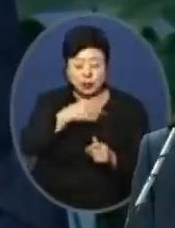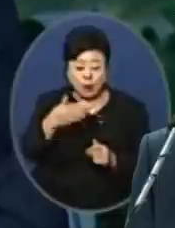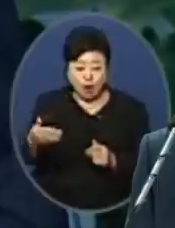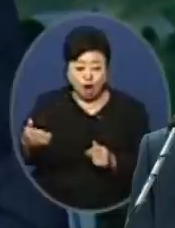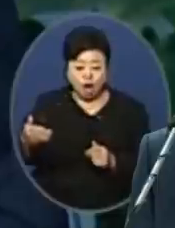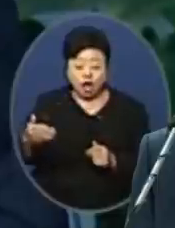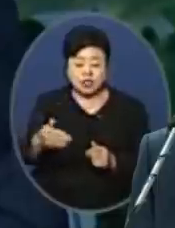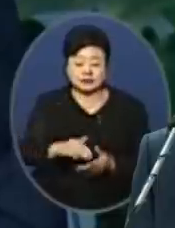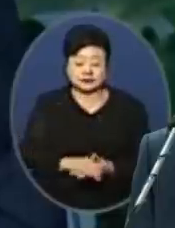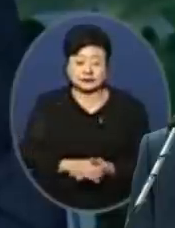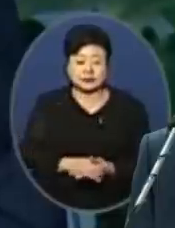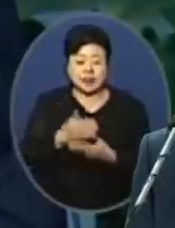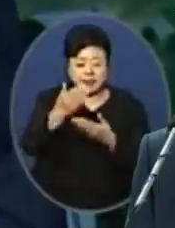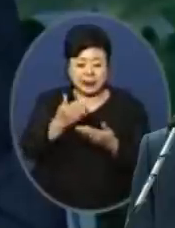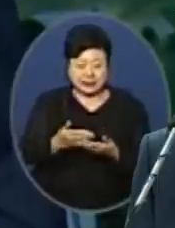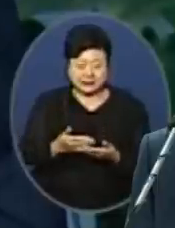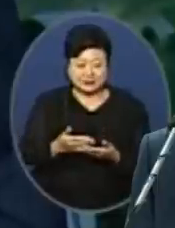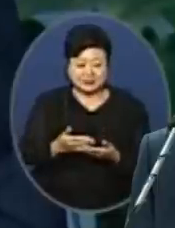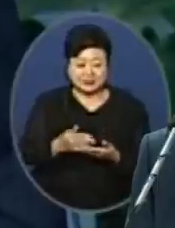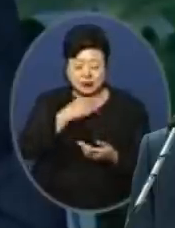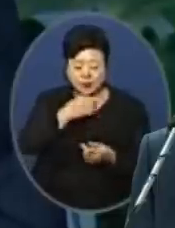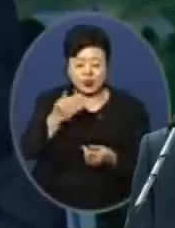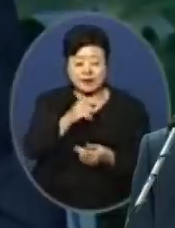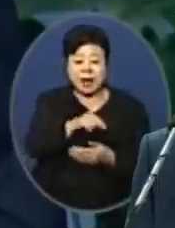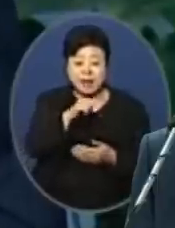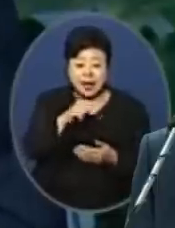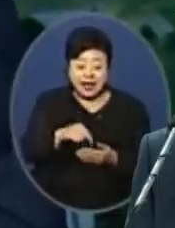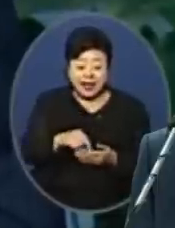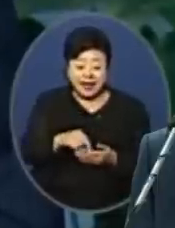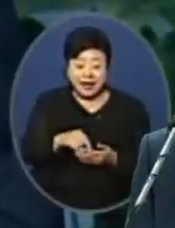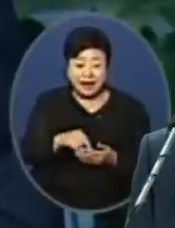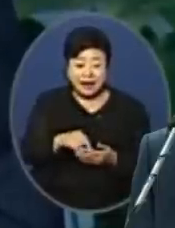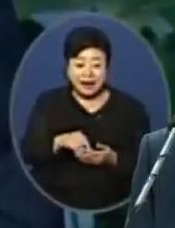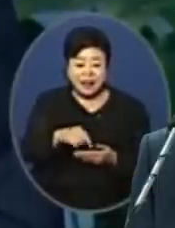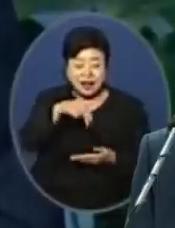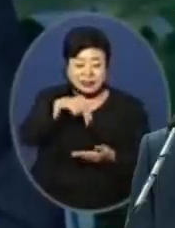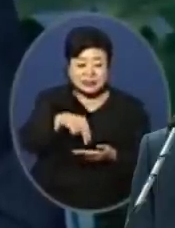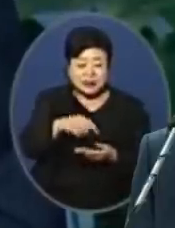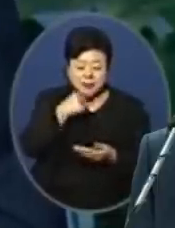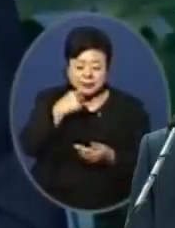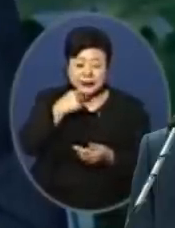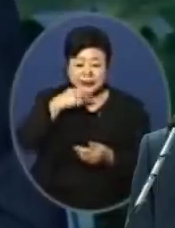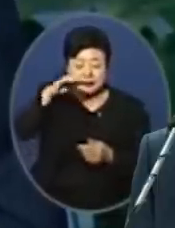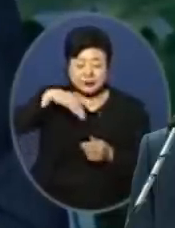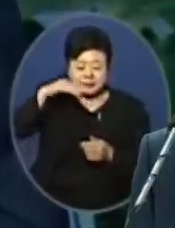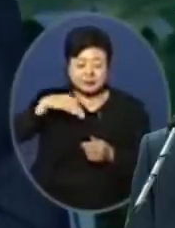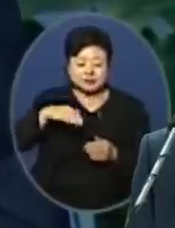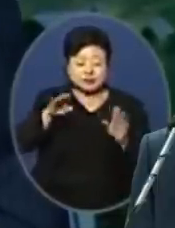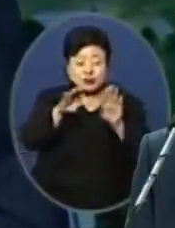보혈을 받아들여서 그 보혈이 마음의 설주와 임방에